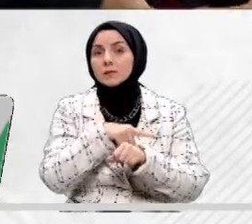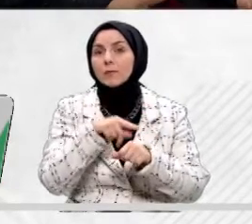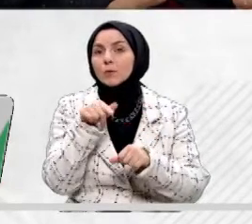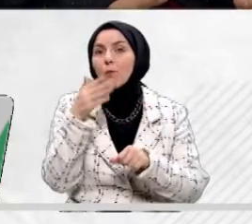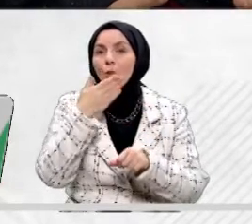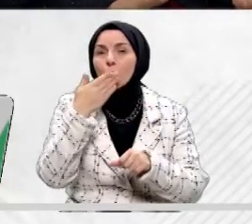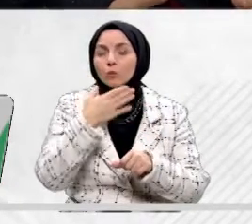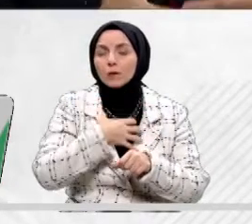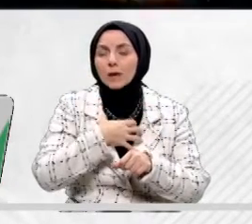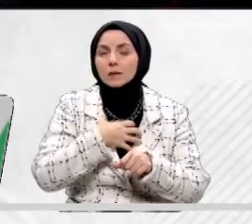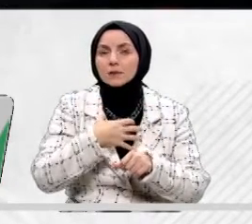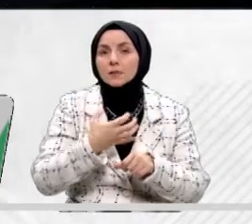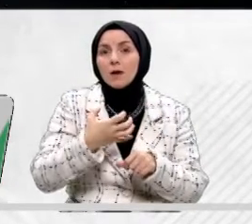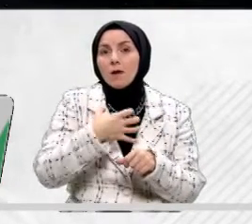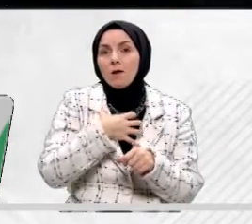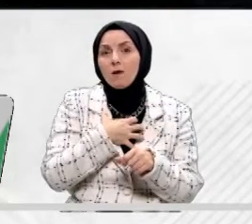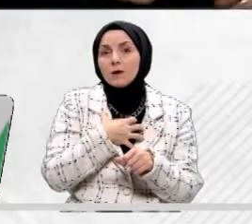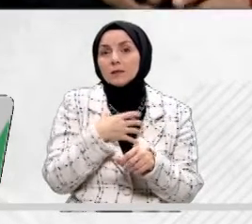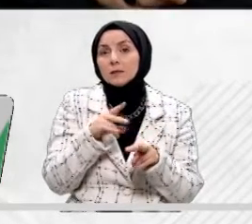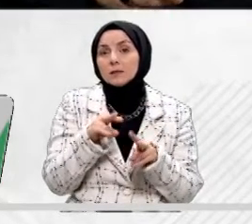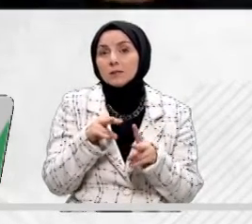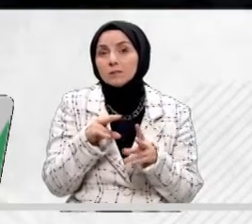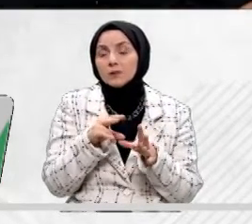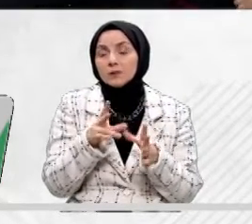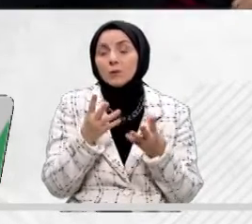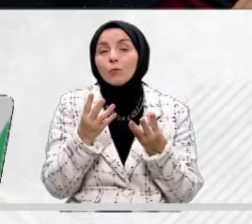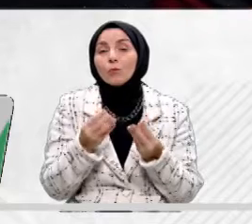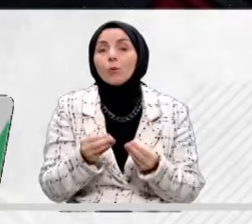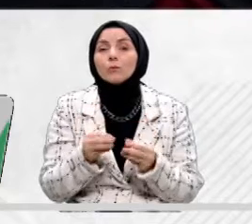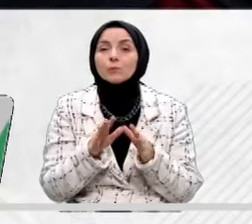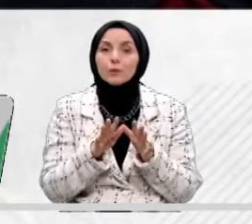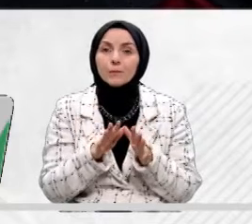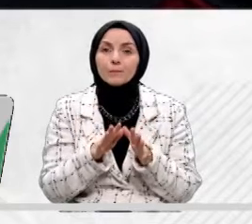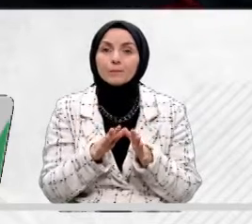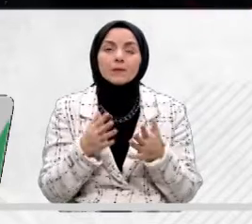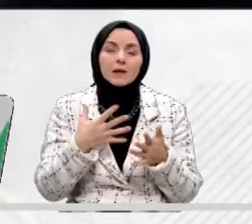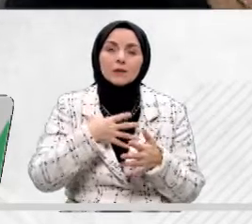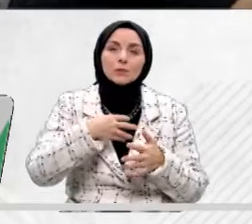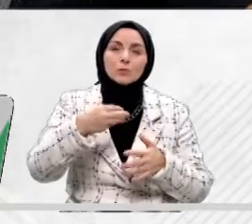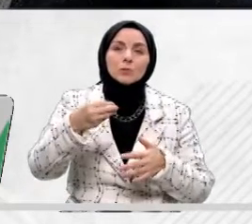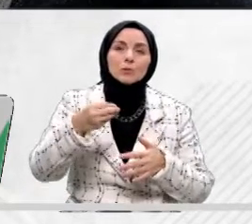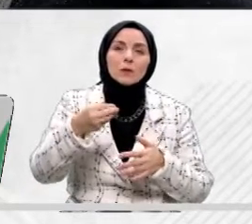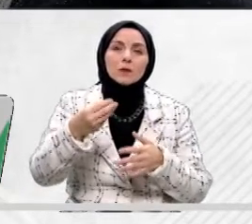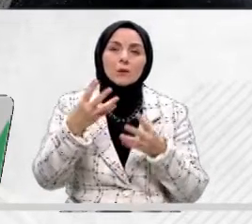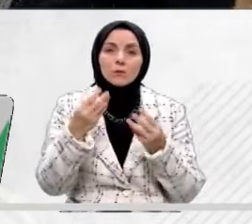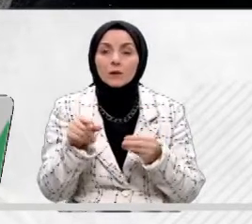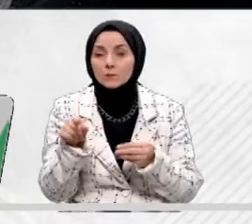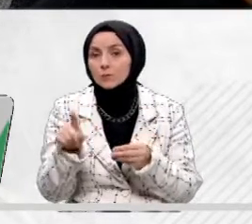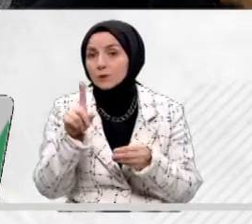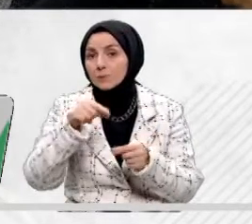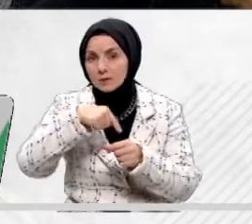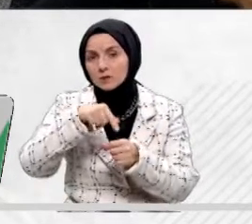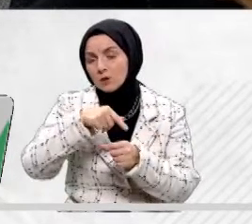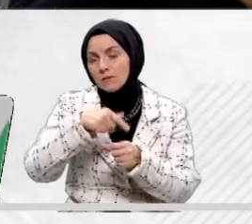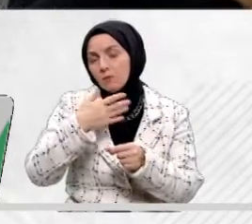okula kendinize ait hissetmek konusunda bütünlüğü sağlayamıyorsunuz bakın ruhsal anlamda şimdi burada bir çay var